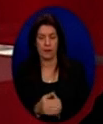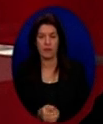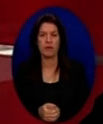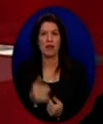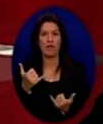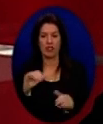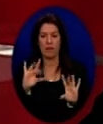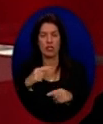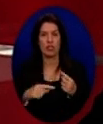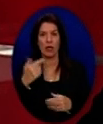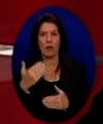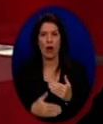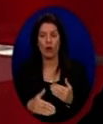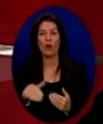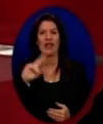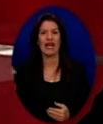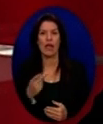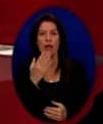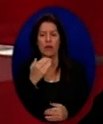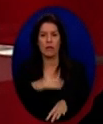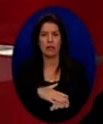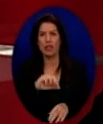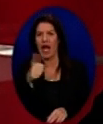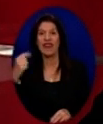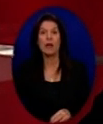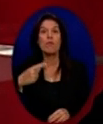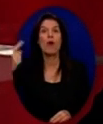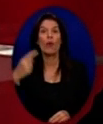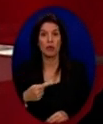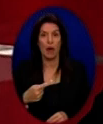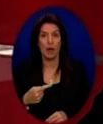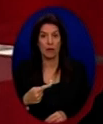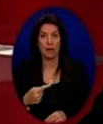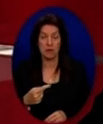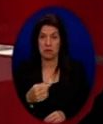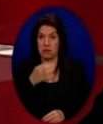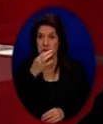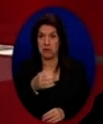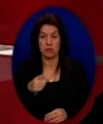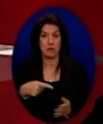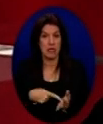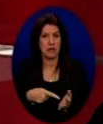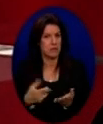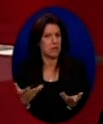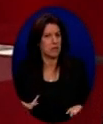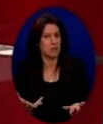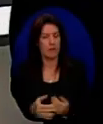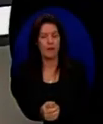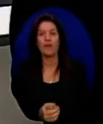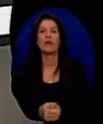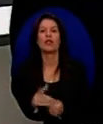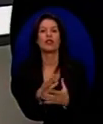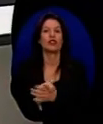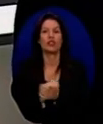הכי מאוימת במערב. האם זה רק בגלל הקהילה המוסלמית הגדולה או שיש סיבות נוספות? אבי פזנר לשעבר שגריר ישראל